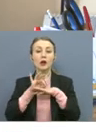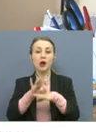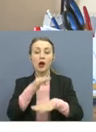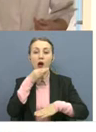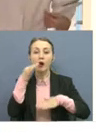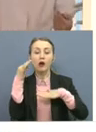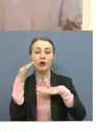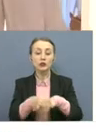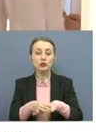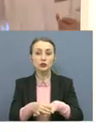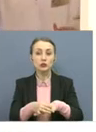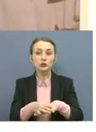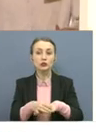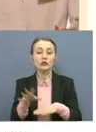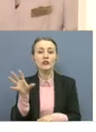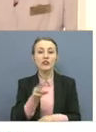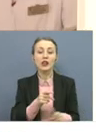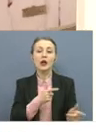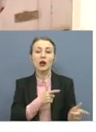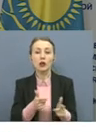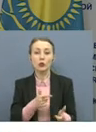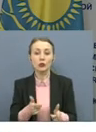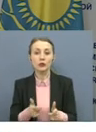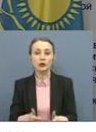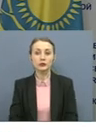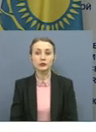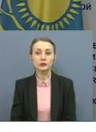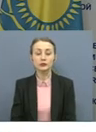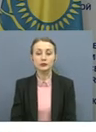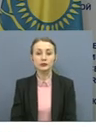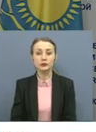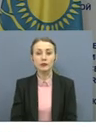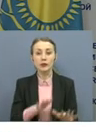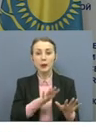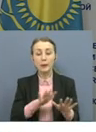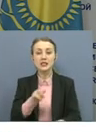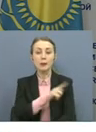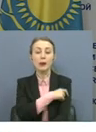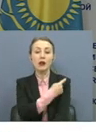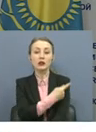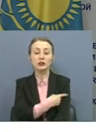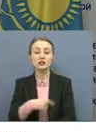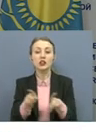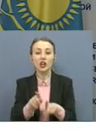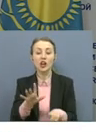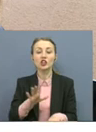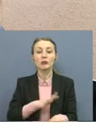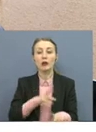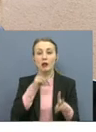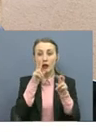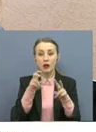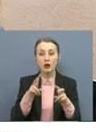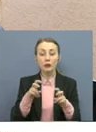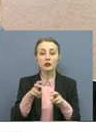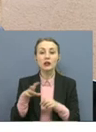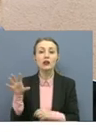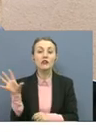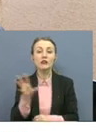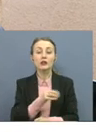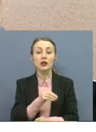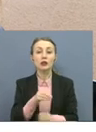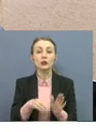құрал жабдықтармен қамтуға 80 миллион теңге жұмсалған. Биылғы жыл Атбасарды 175 жылдық мерейтойымен сүйіншілемек. Айтулы мерейтойға